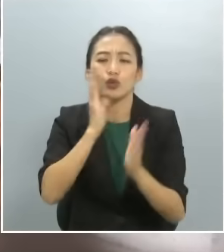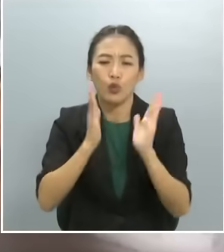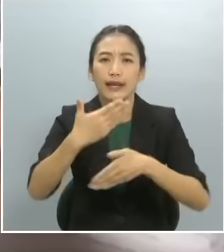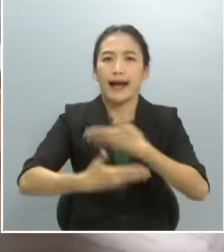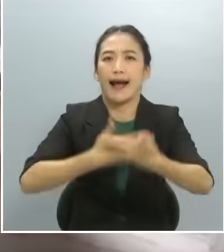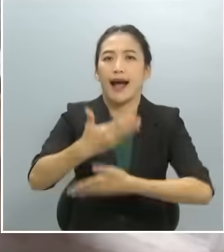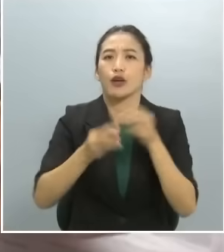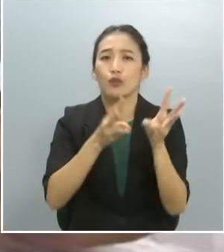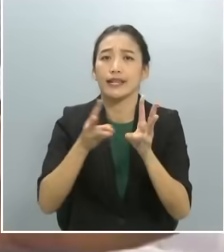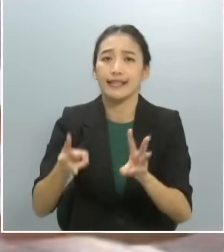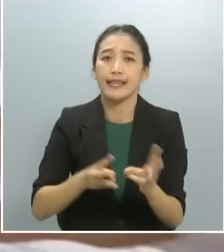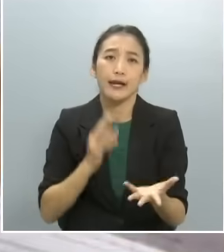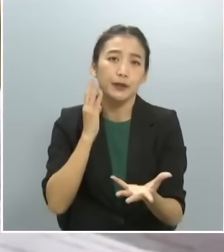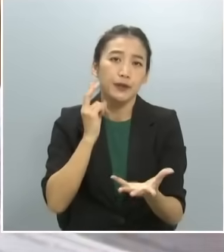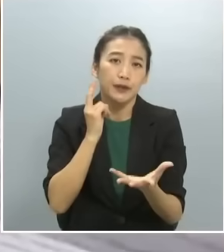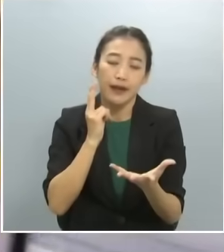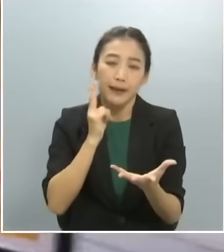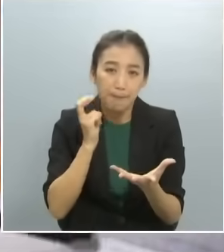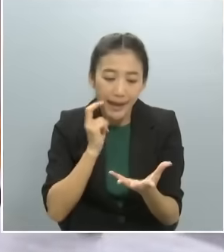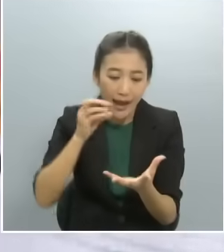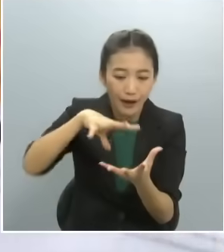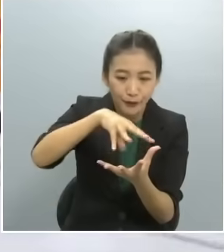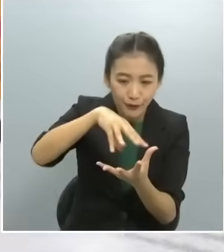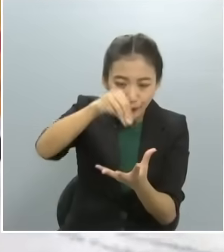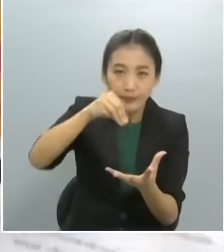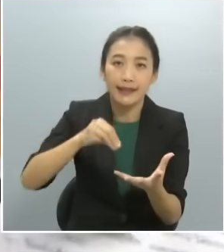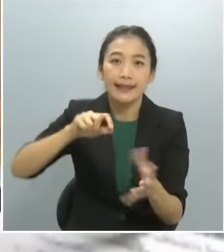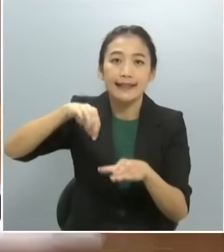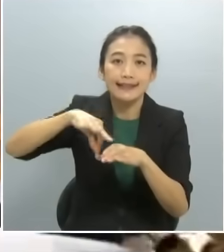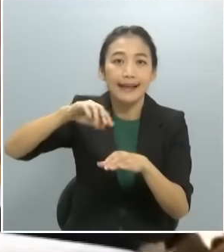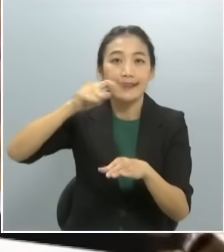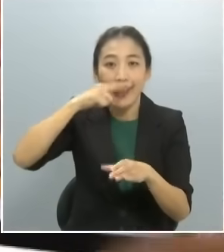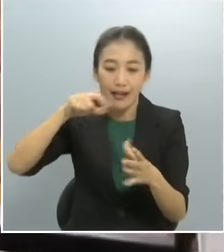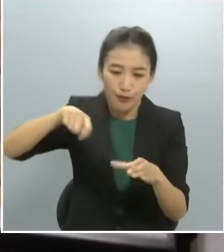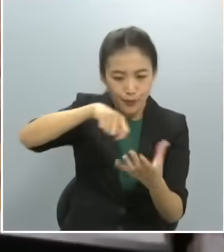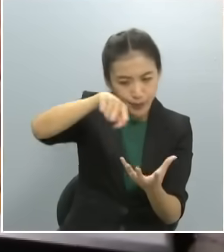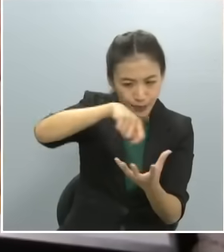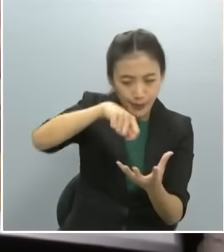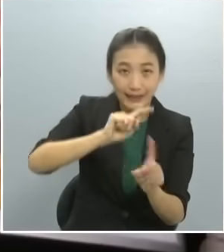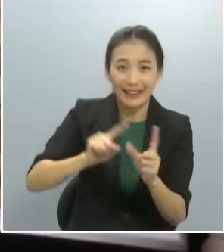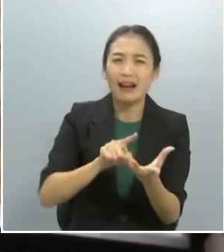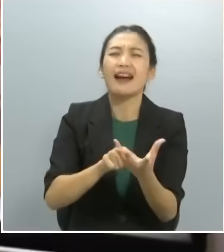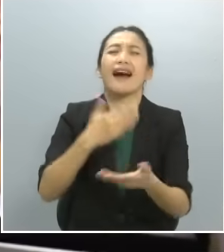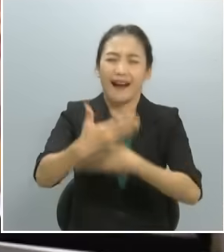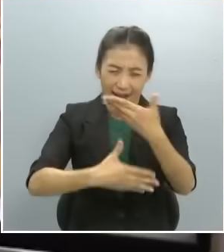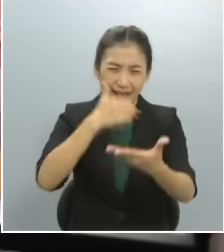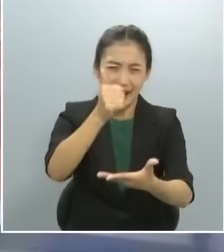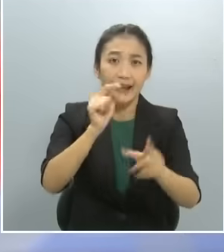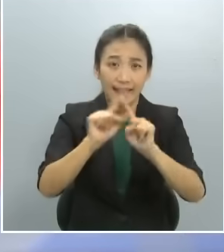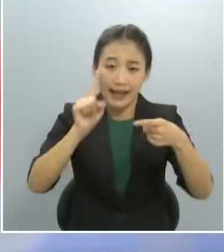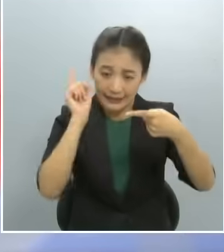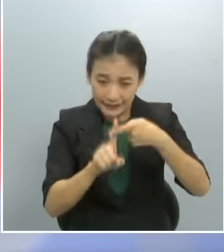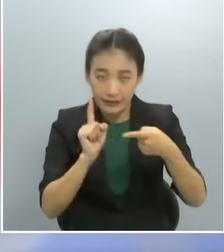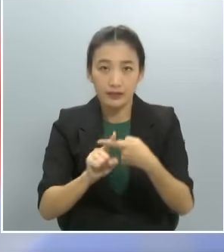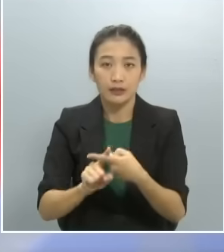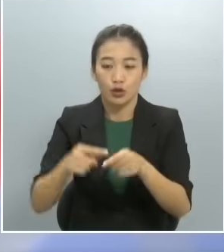ลงไปเนี่ยแล้วลากลมเนี่ยนะฮะขายได้นะครับเพียงแต่ว่าประเด็นคืออย่าไปเอาถ้วยเหมือนของเขาแล้ว